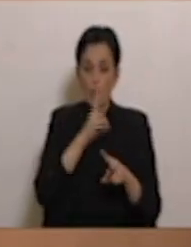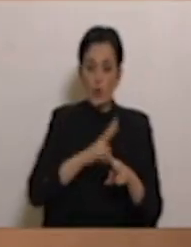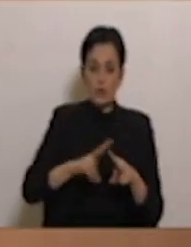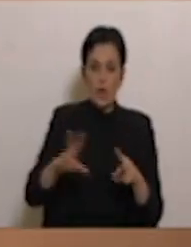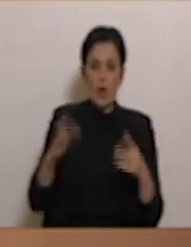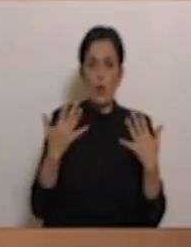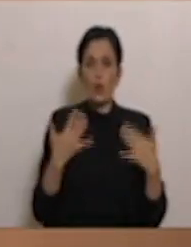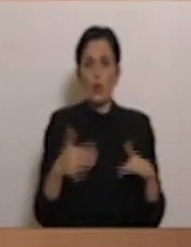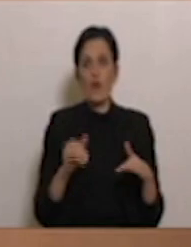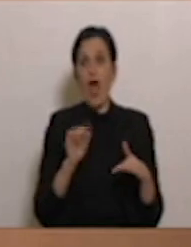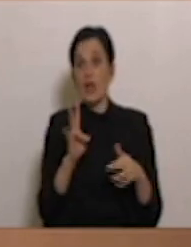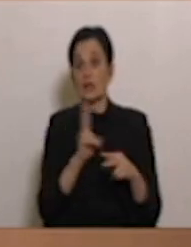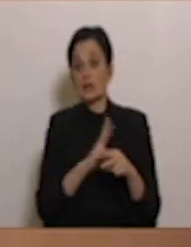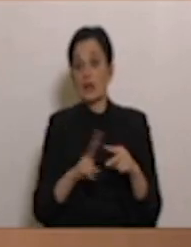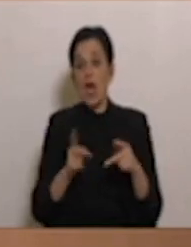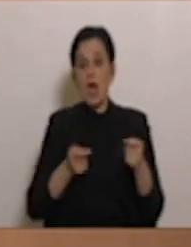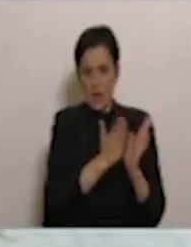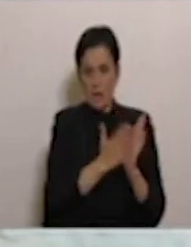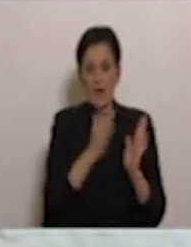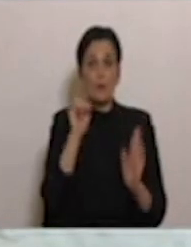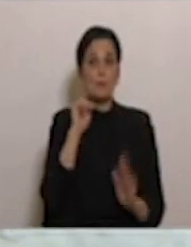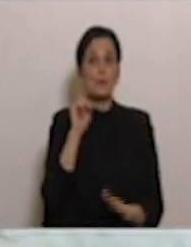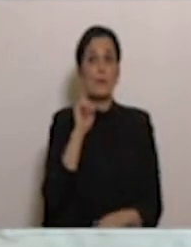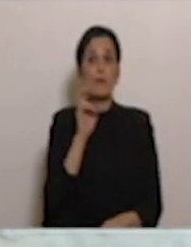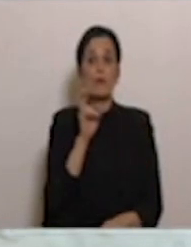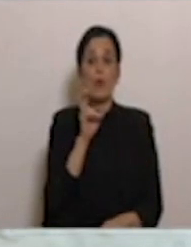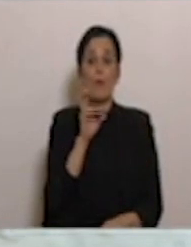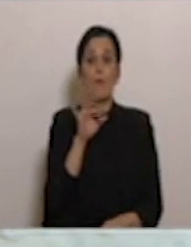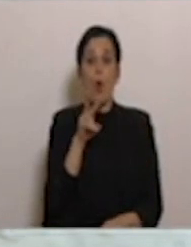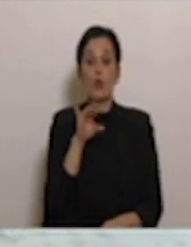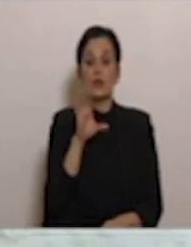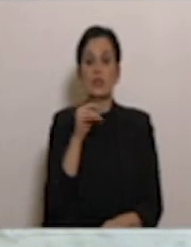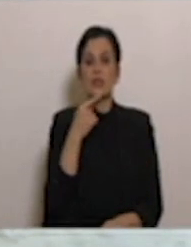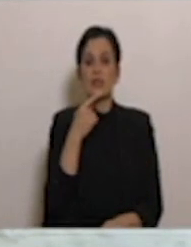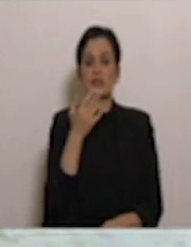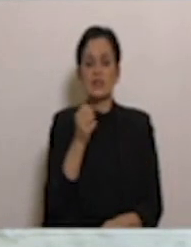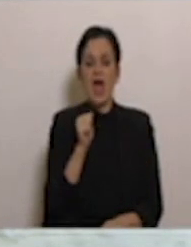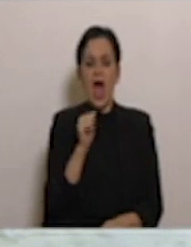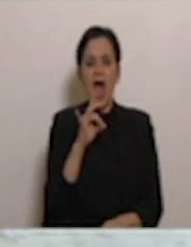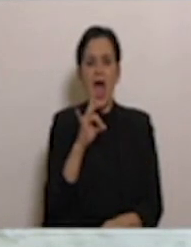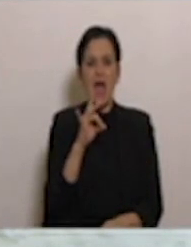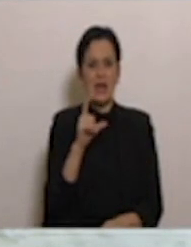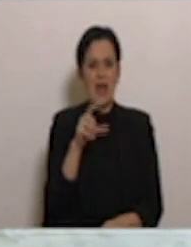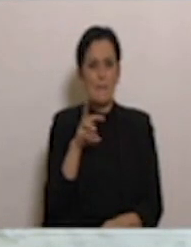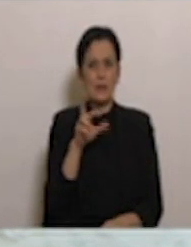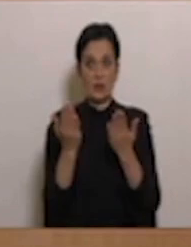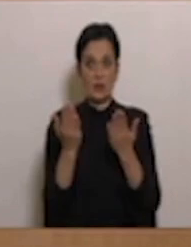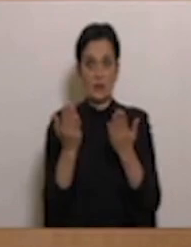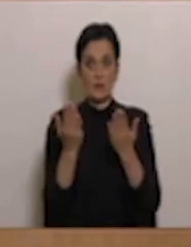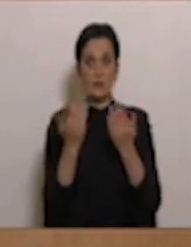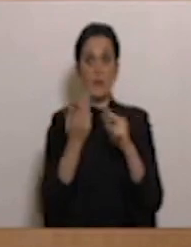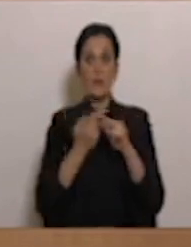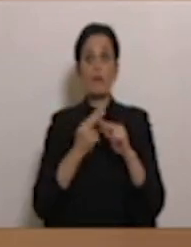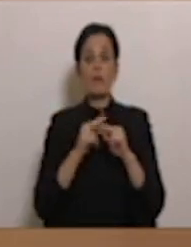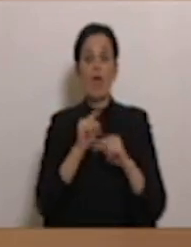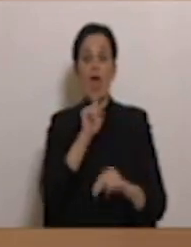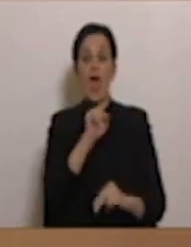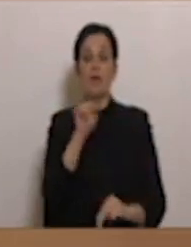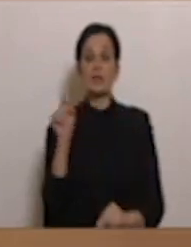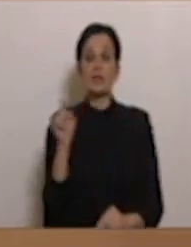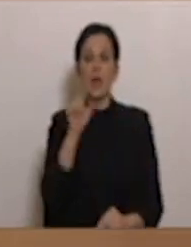სხვადასხვა კუთხეში მიმდინარე საპროტესტო აქციებზე მათ შორის ნამახვან ხესთან დაკავშირებულ პროტესტზე ისაუბრეს და შექმნილ